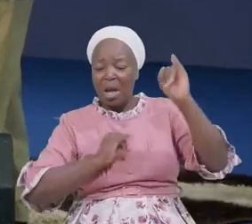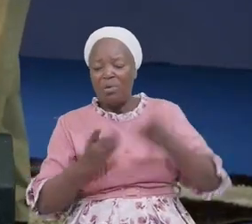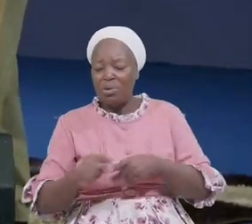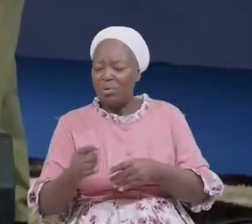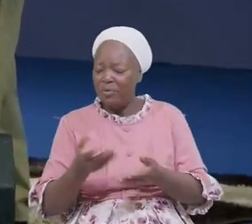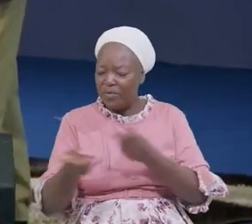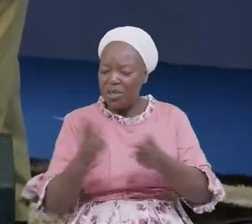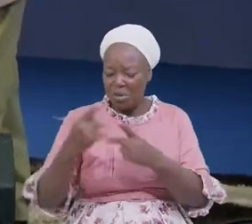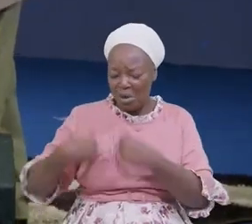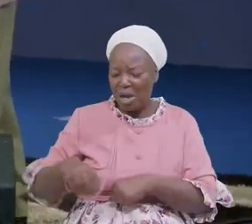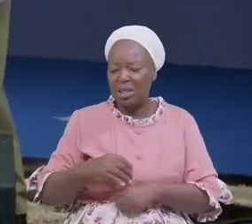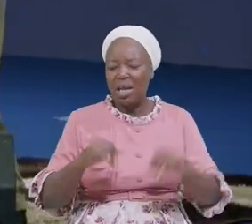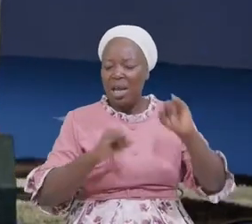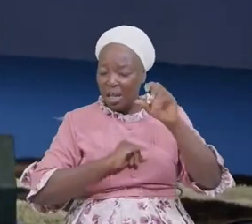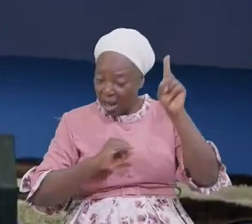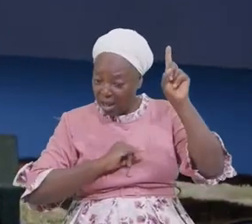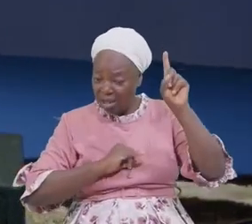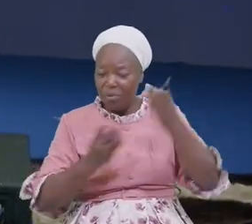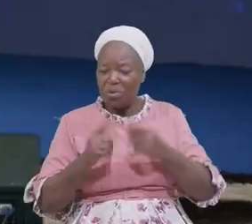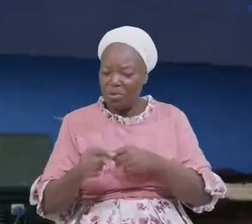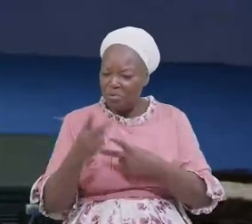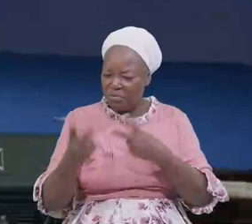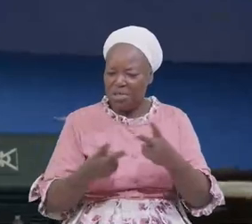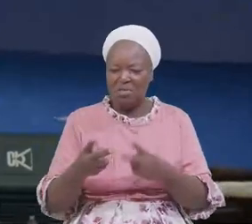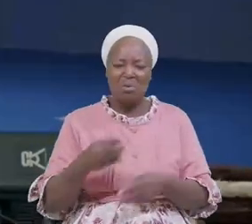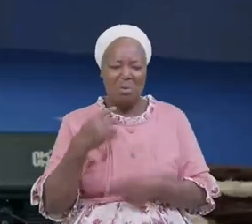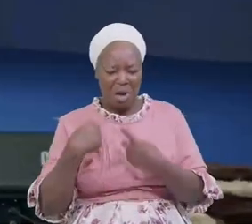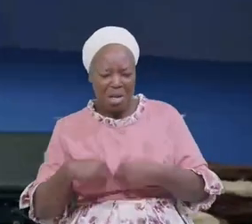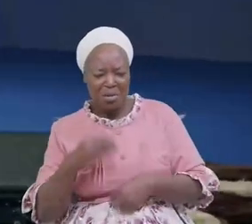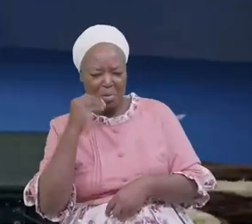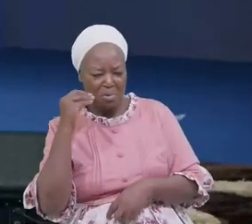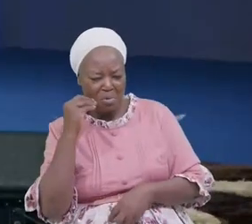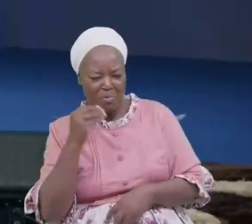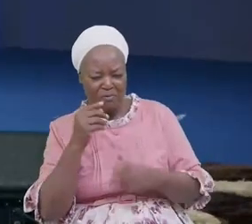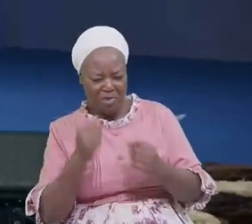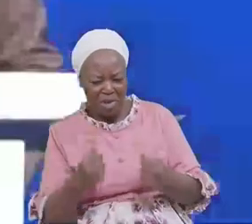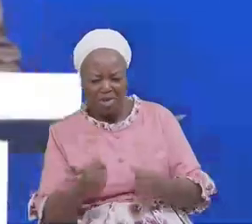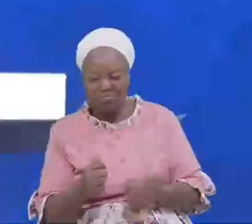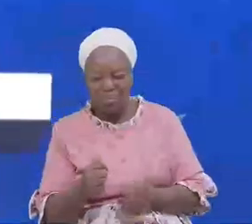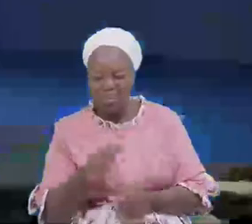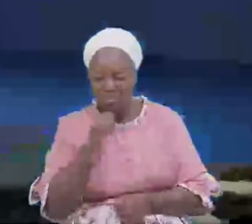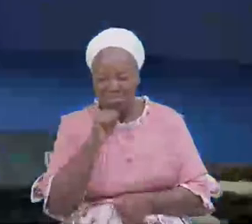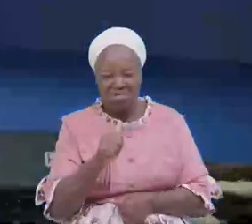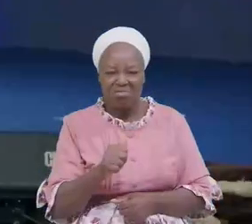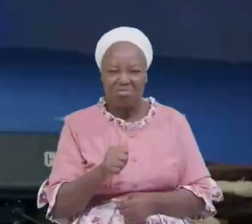ton foyer, je veux visiter ton cœur, alors hâte-toi de descendre car je t'attends.